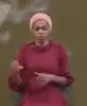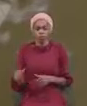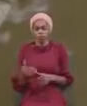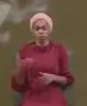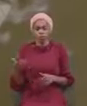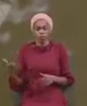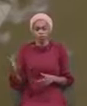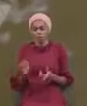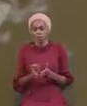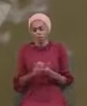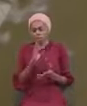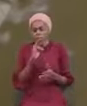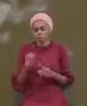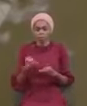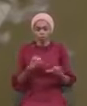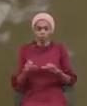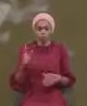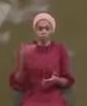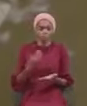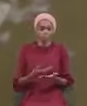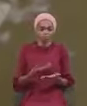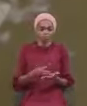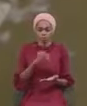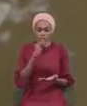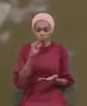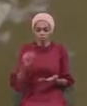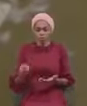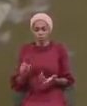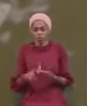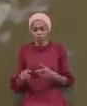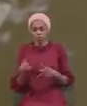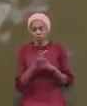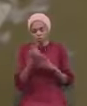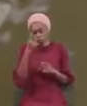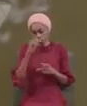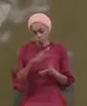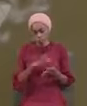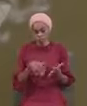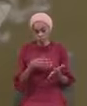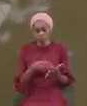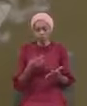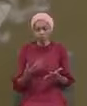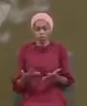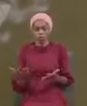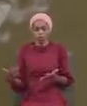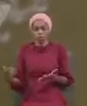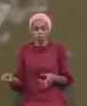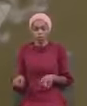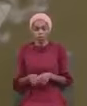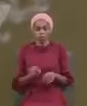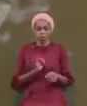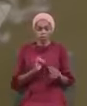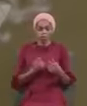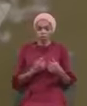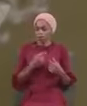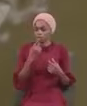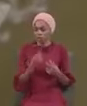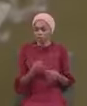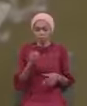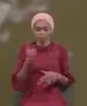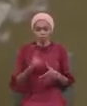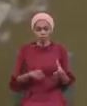néaire prend soin de ces choses comme je l'avais dit pour nous c'est de